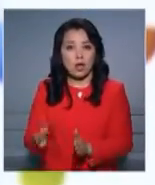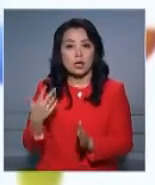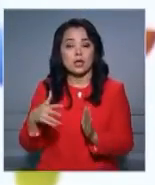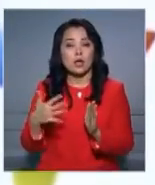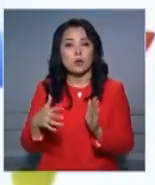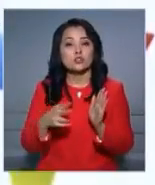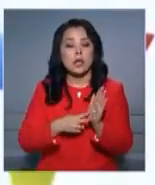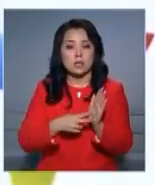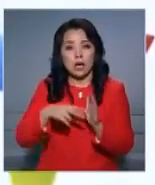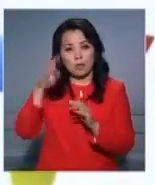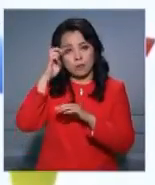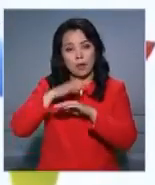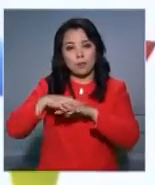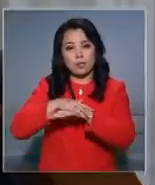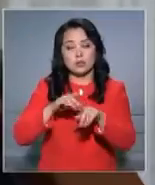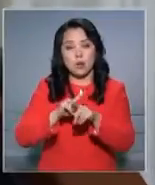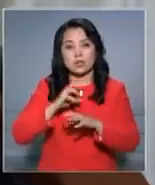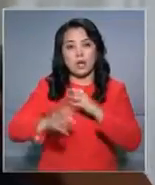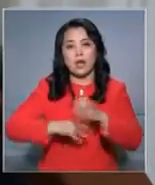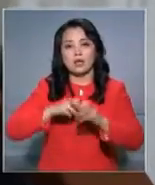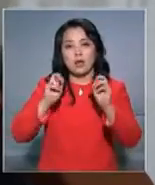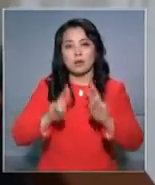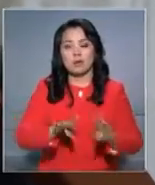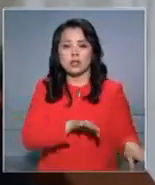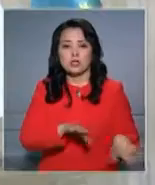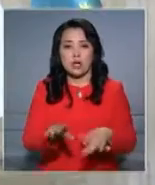мемлекет әлемдік шараға қатысатынын қуаттады.